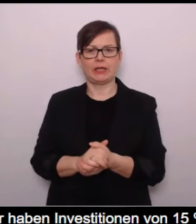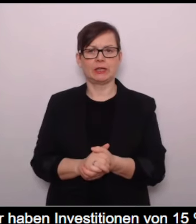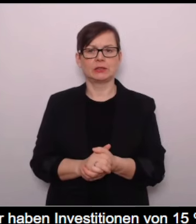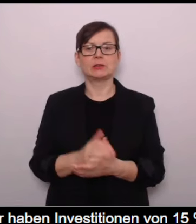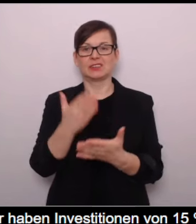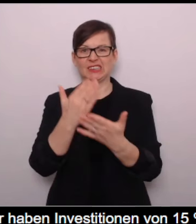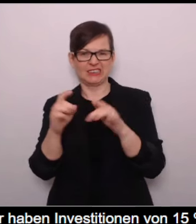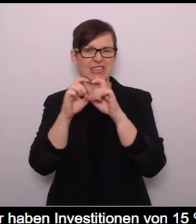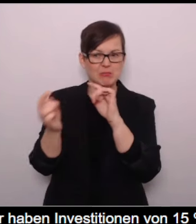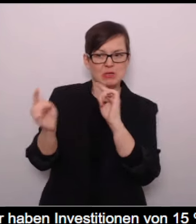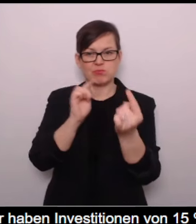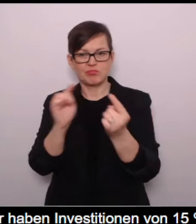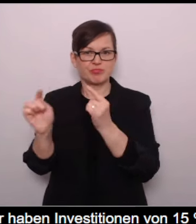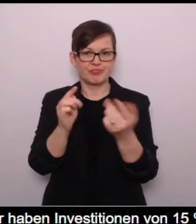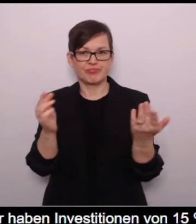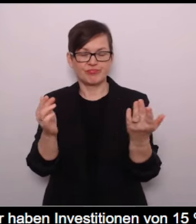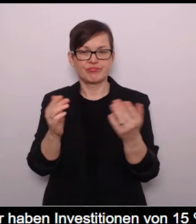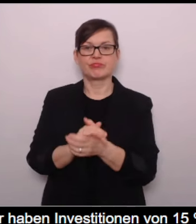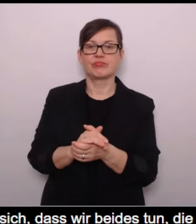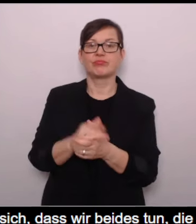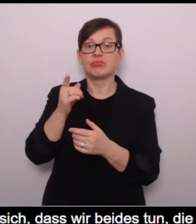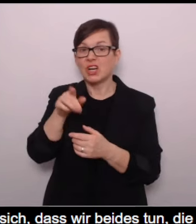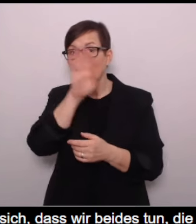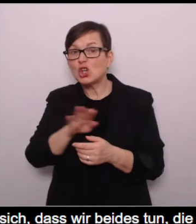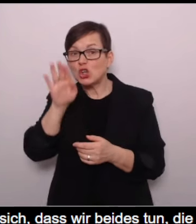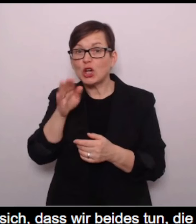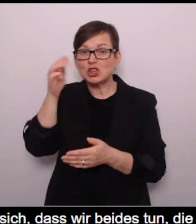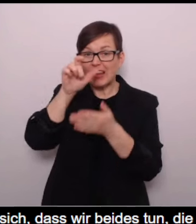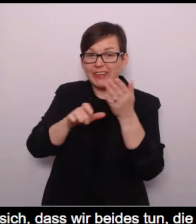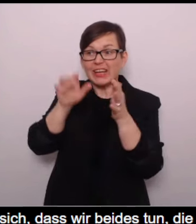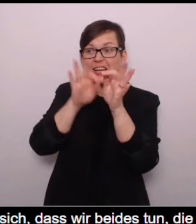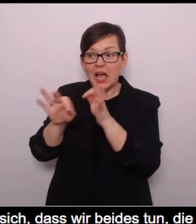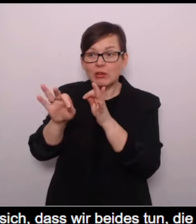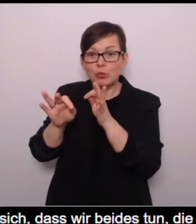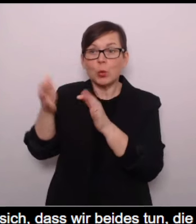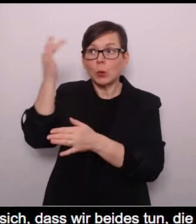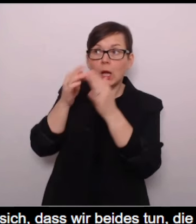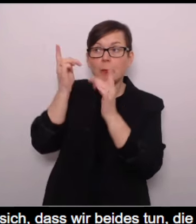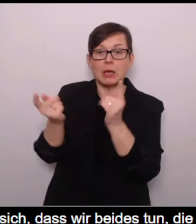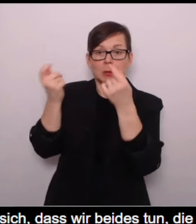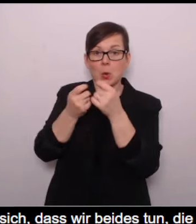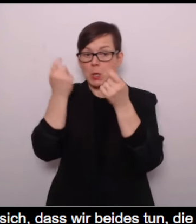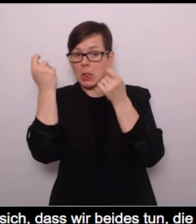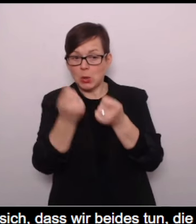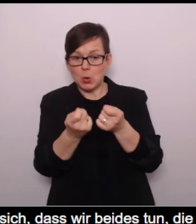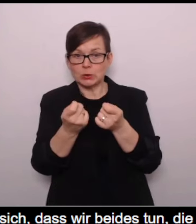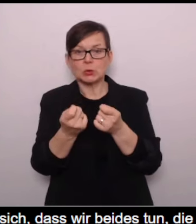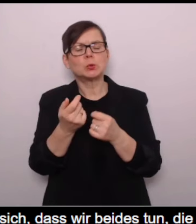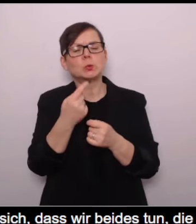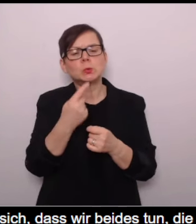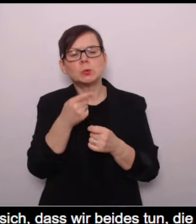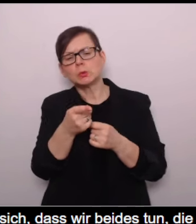natürlich auch bei den Fragen des Deutschlandtickets, wo ja der Bund diese Ausgaben durch den Beschluss,